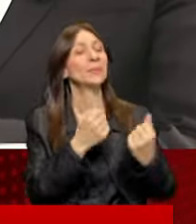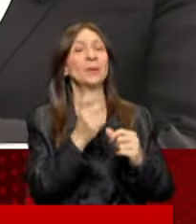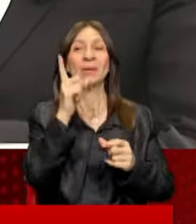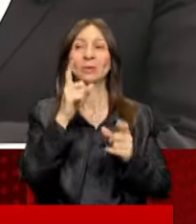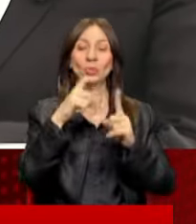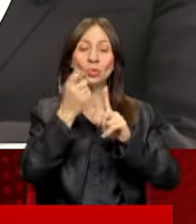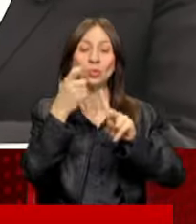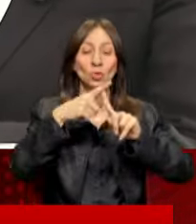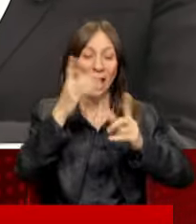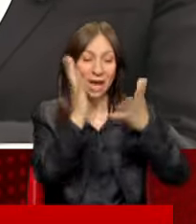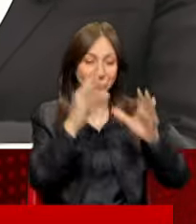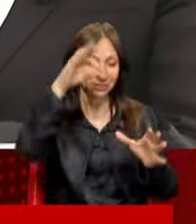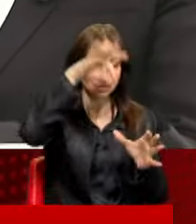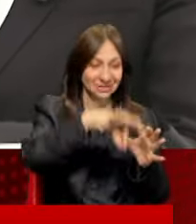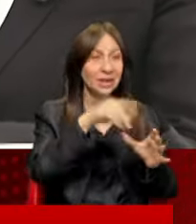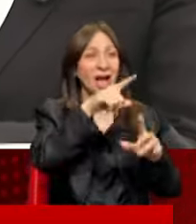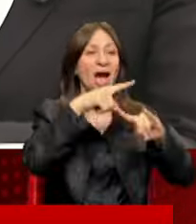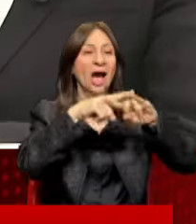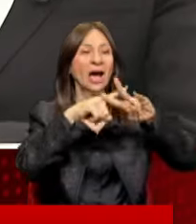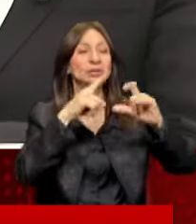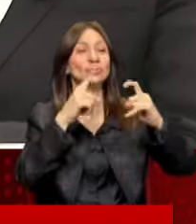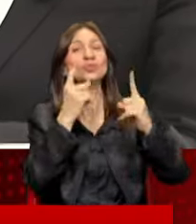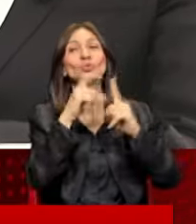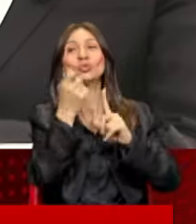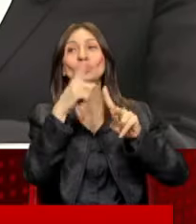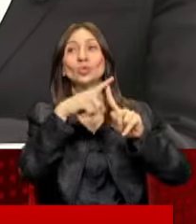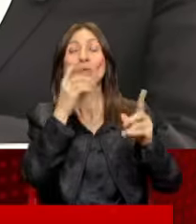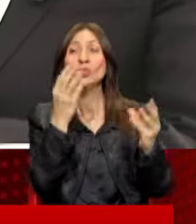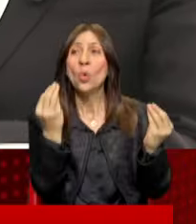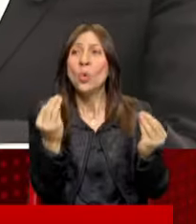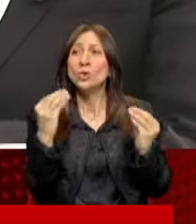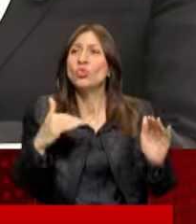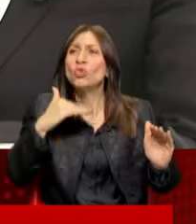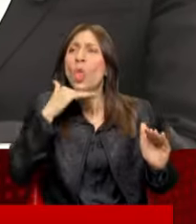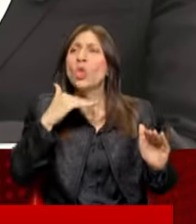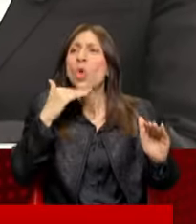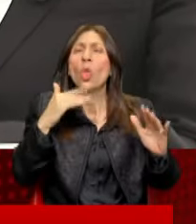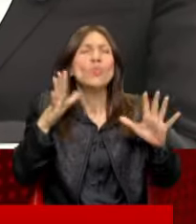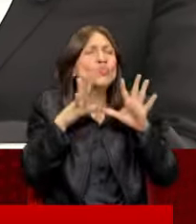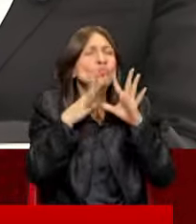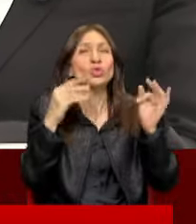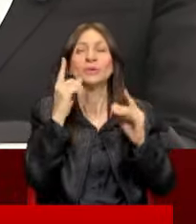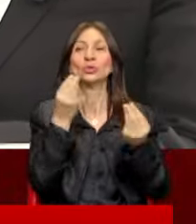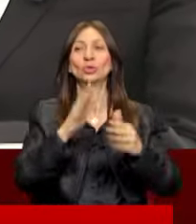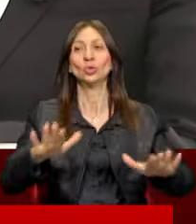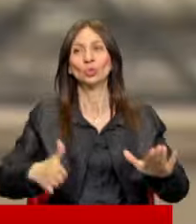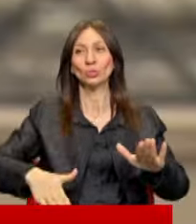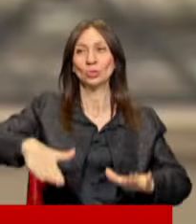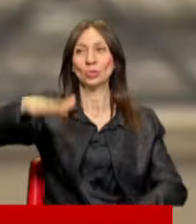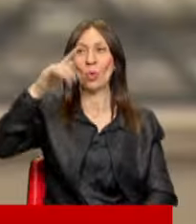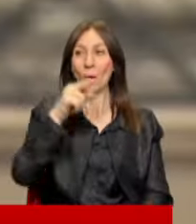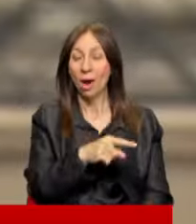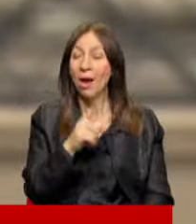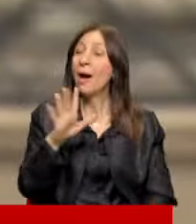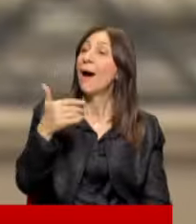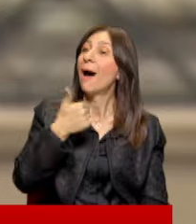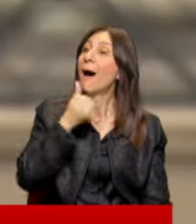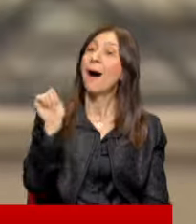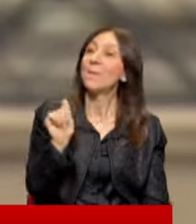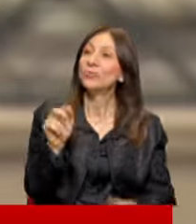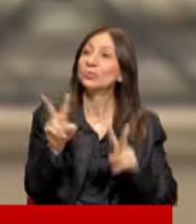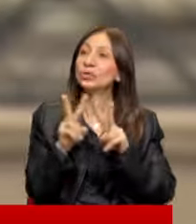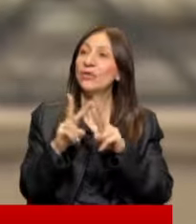dut ağacı dikiyorlar ve adını Hacı Dut'u koyuyorlar. Dolu dolu bir çocukluk geçiriyor İlker. Peki abi